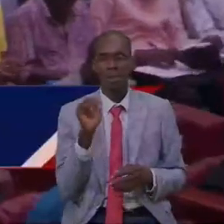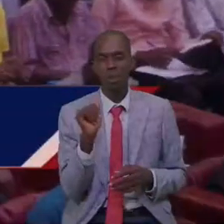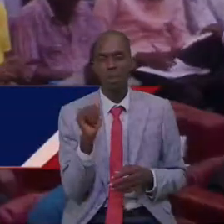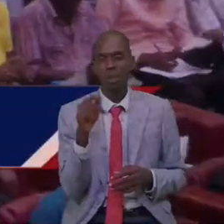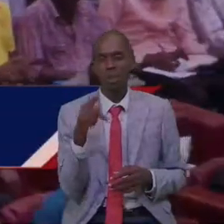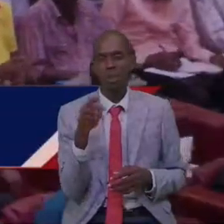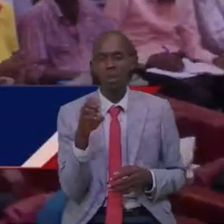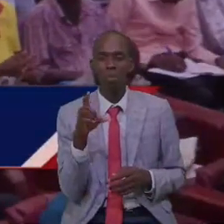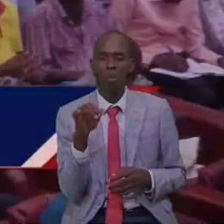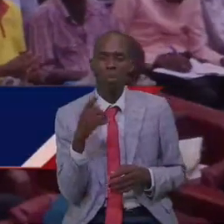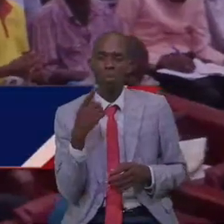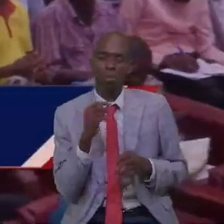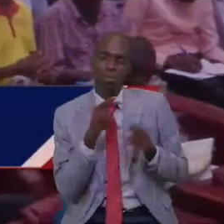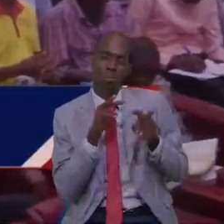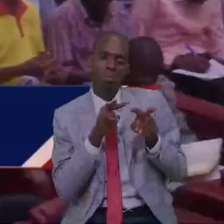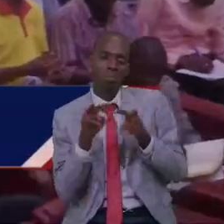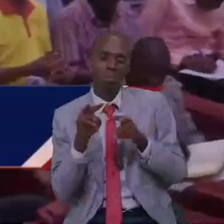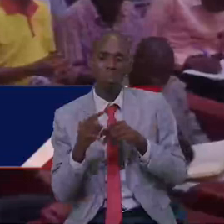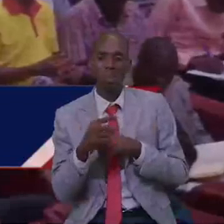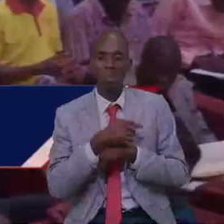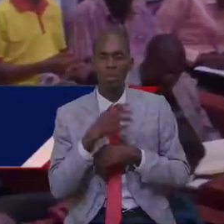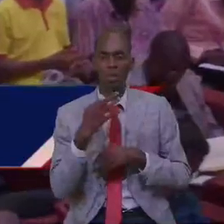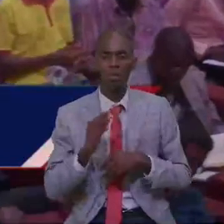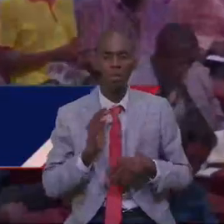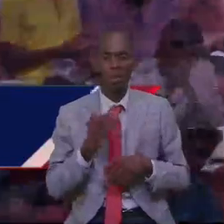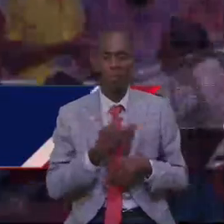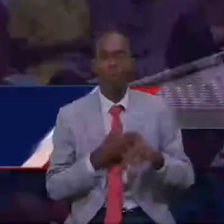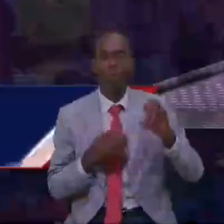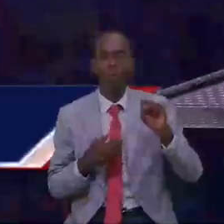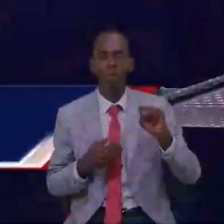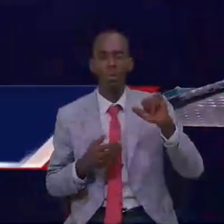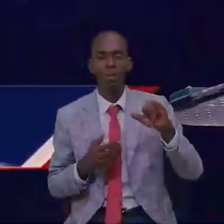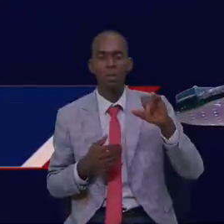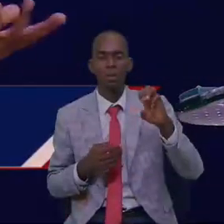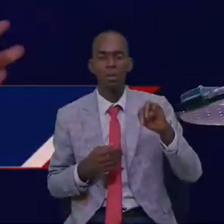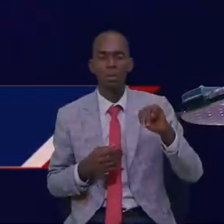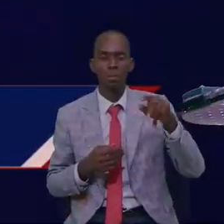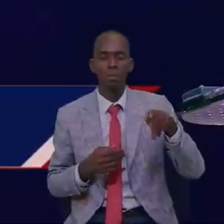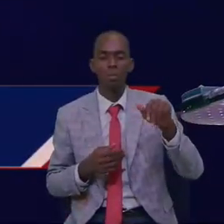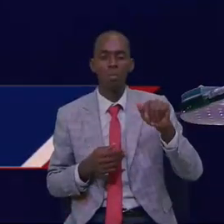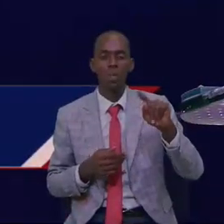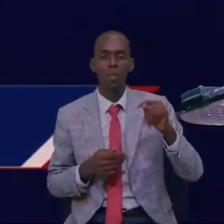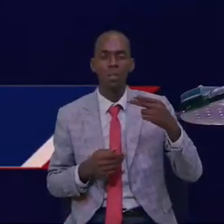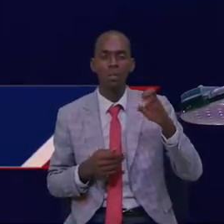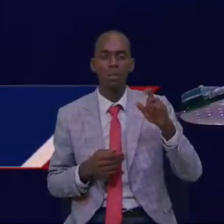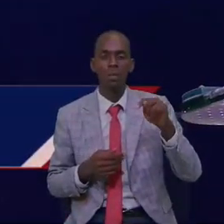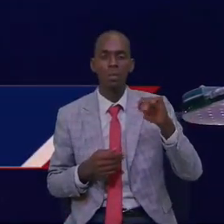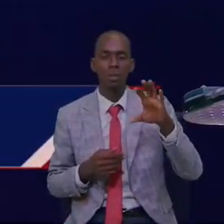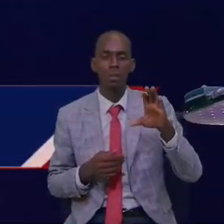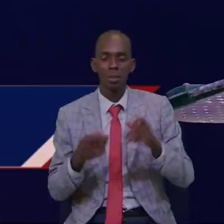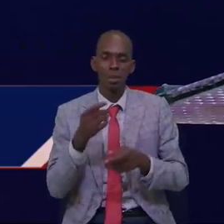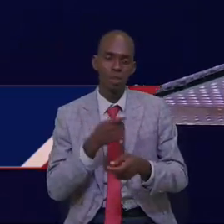de notre substitut sympathique. Aujourd'hui, il est notre sauveur. Aujourd'hui, il est